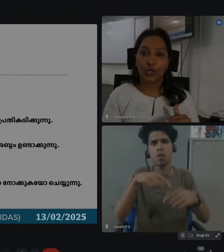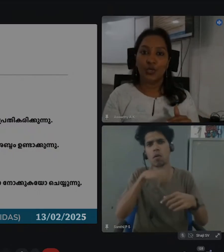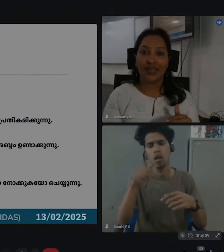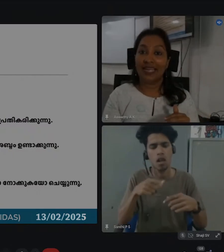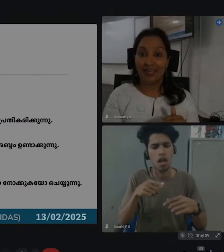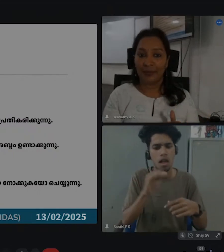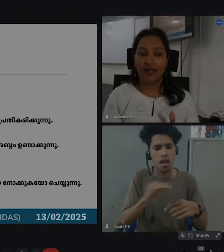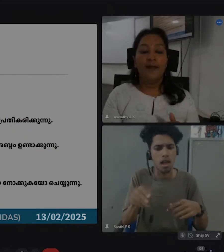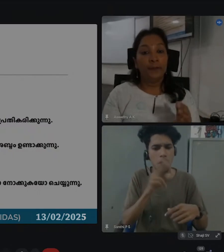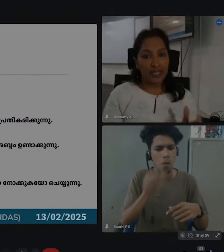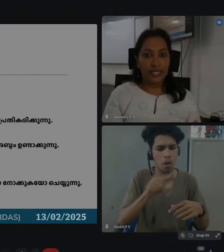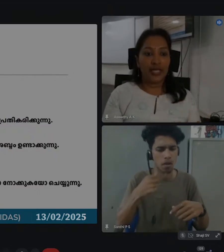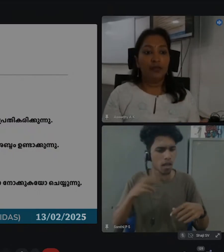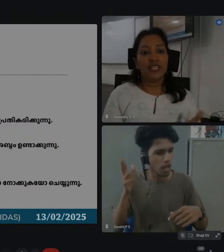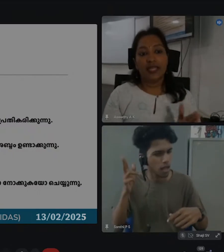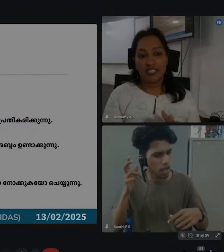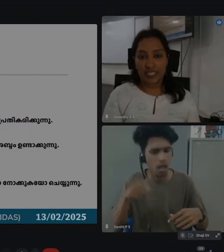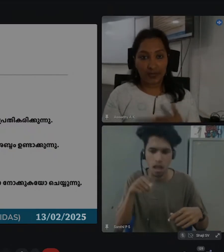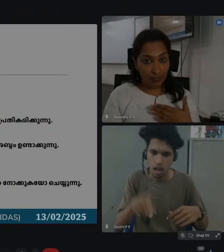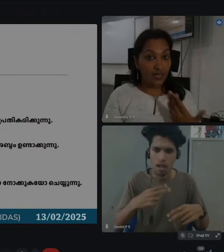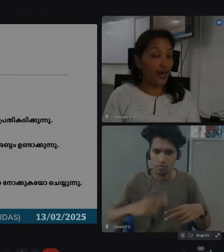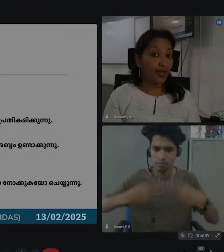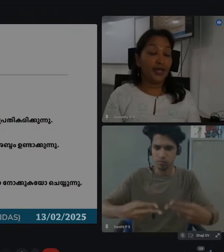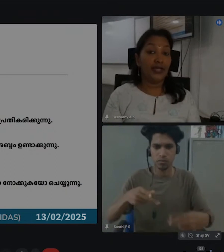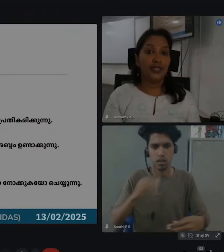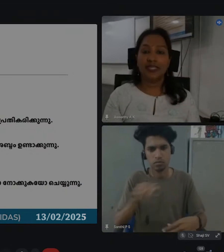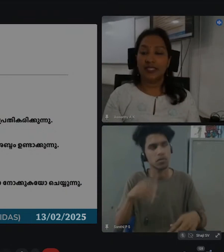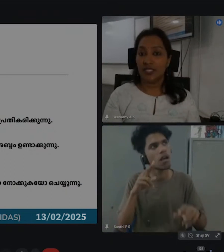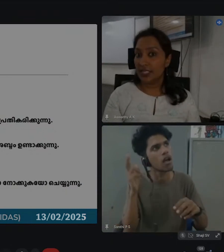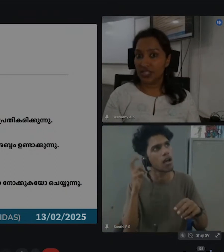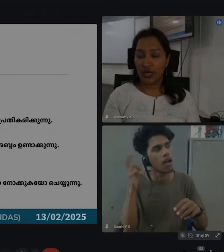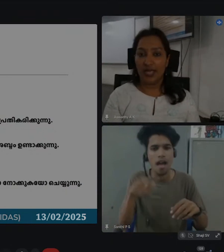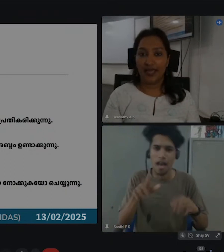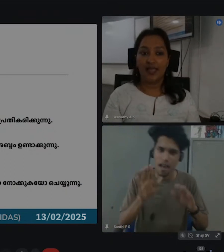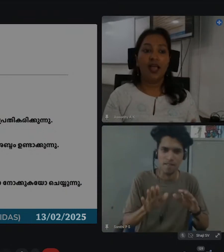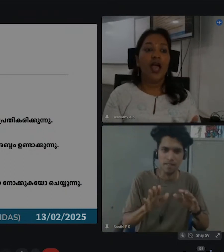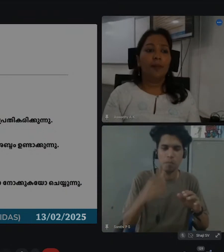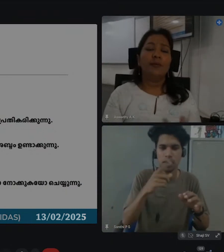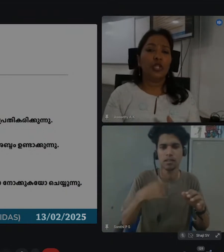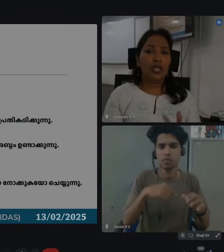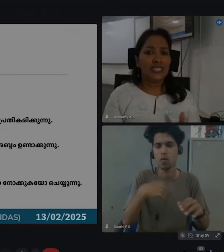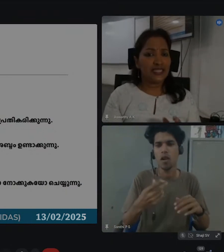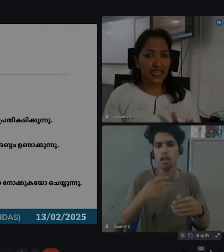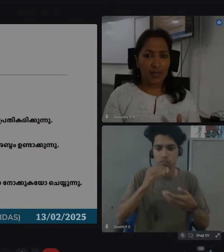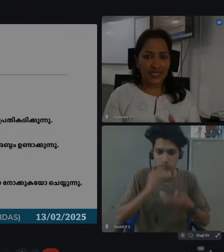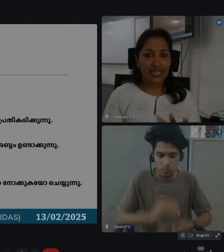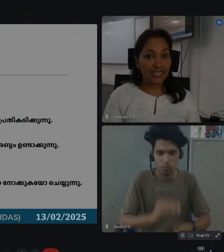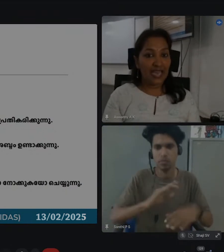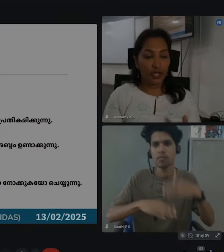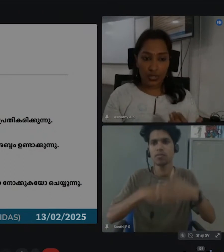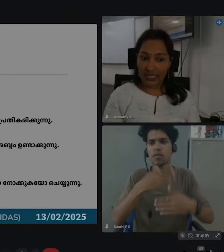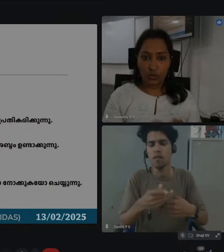മുതലേ തുടങ്ങുന്നു അവരുടെ ഡെവലപ്പ്. എന്നിരുന്നാലും ജനനശേഷം നമ്മൾക്ക് കാണാൻ കഴിയുന്നത് ജനിച്ച ശേഷമുള്ള കാര്യങ്ങളാണ്. അപ്പൊ മുതലുള്ള ചെറിയ